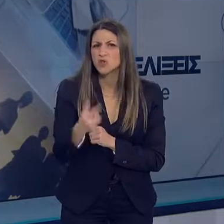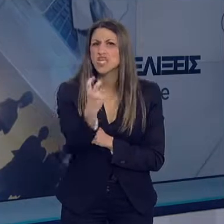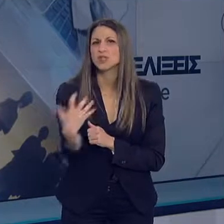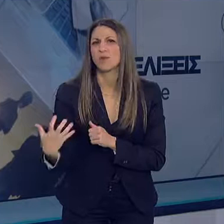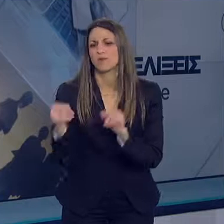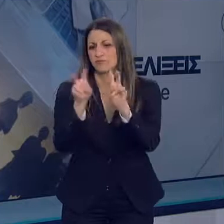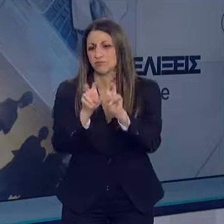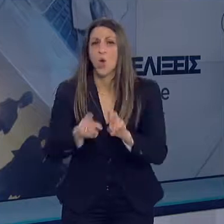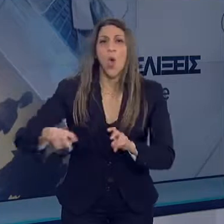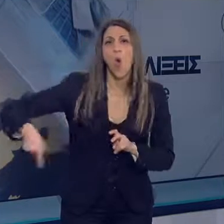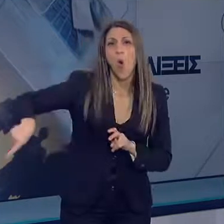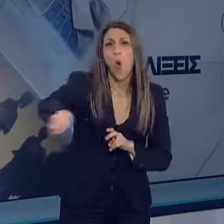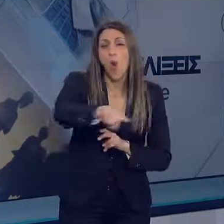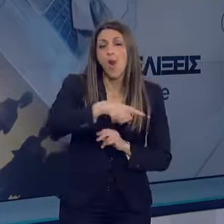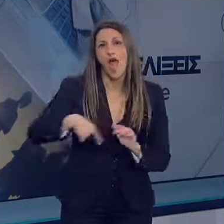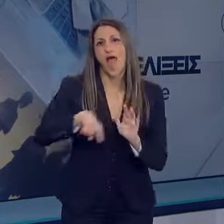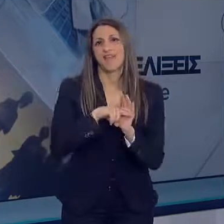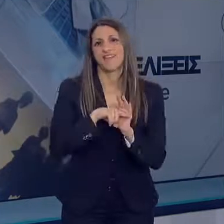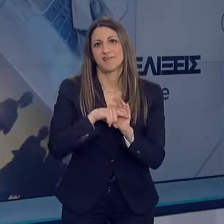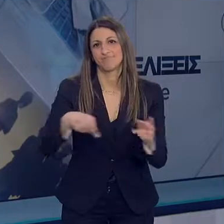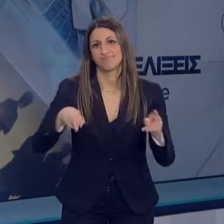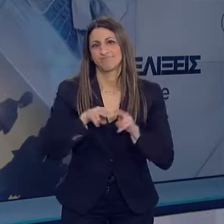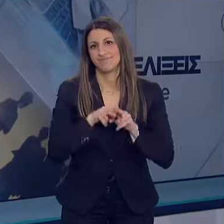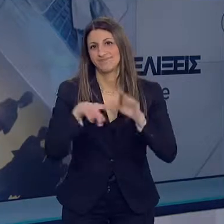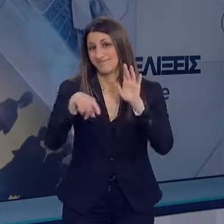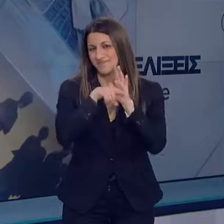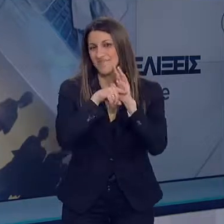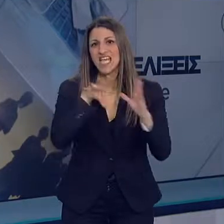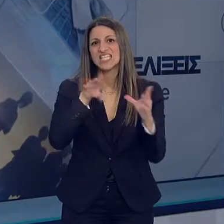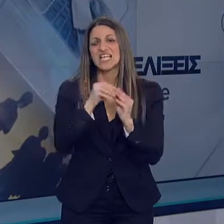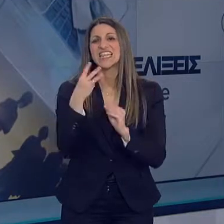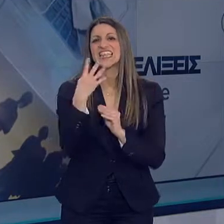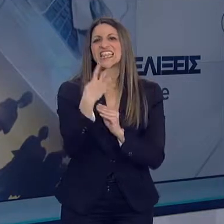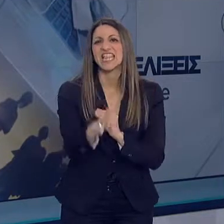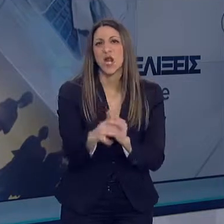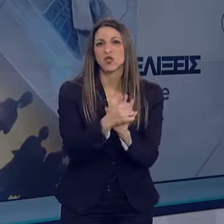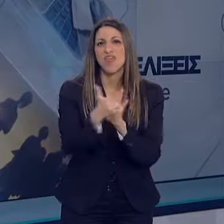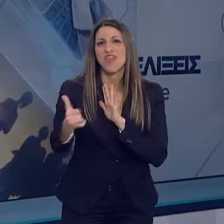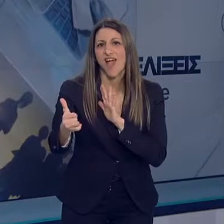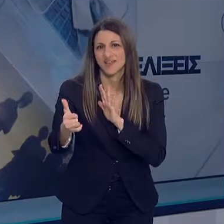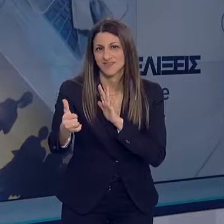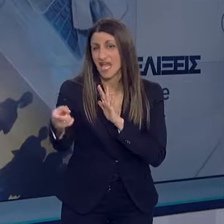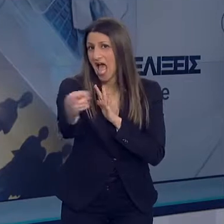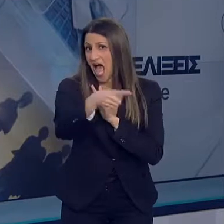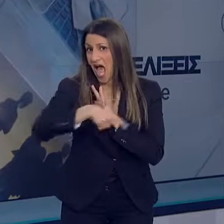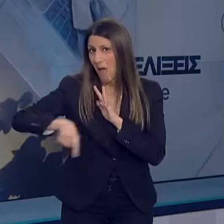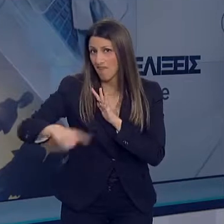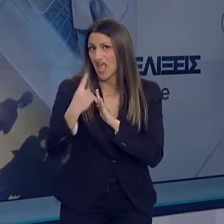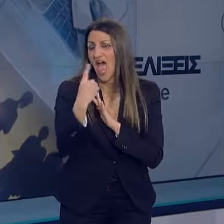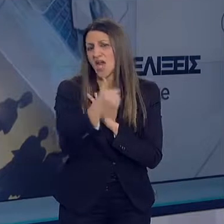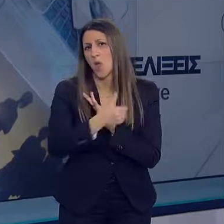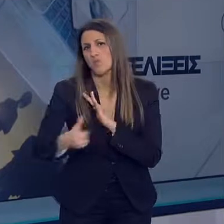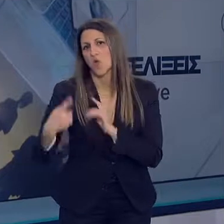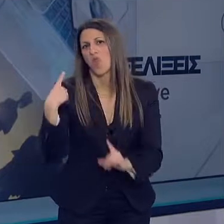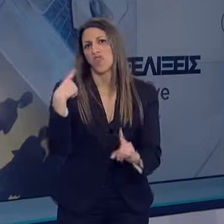ελέγχους. Όλα ήταν αρνητικά. Συνολικά 416 δείγματα μέχρι αυτή τη στιγμή. Μόνο ένα κρούσμα θετικό.